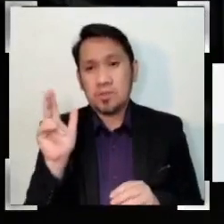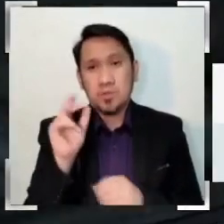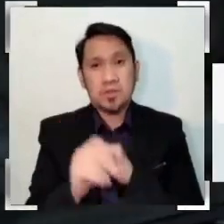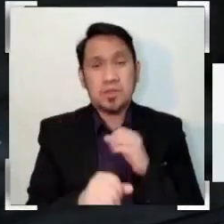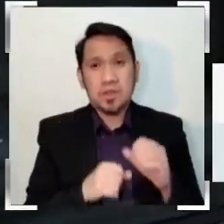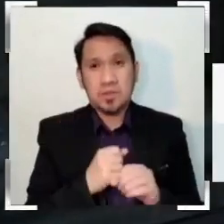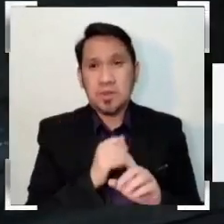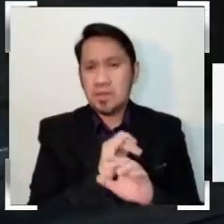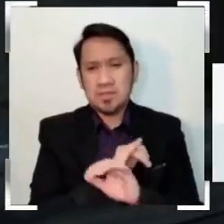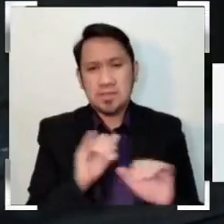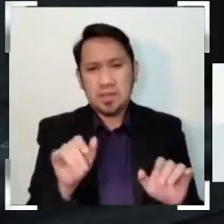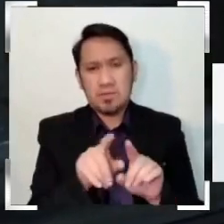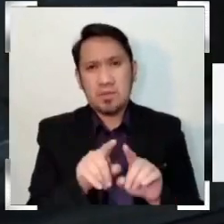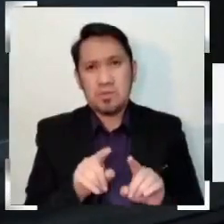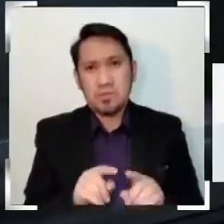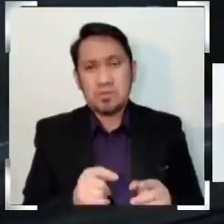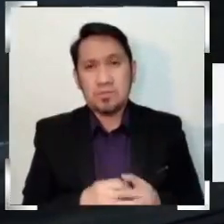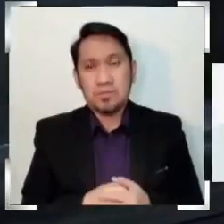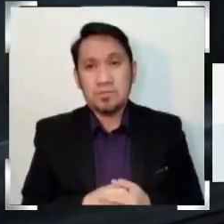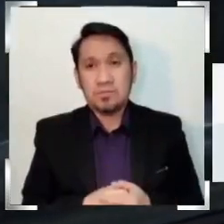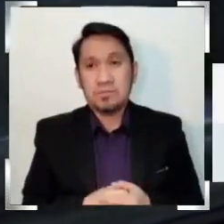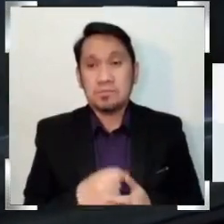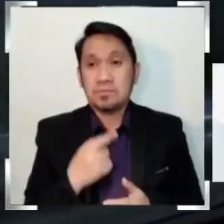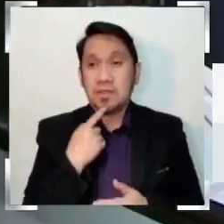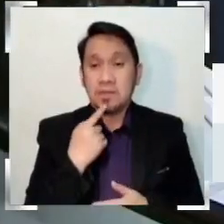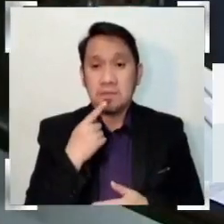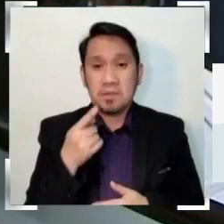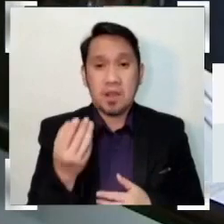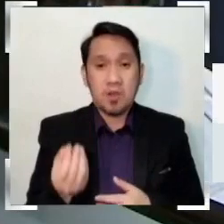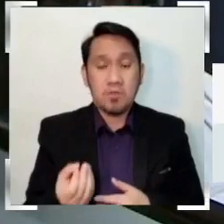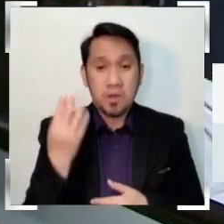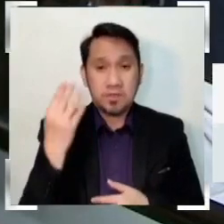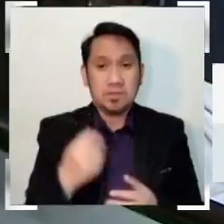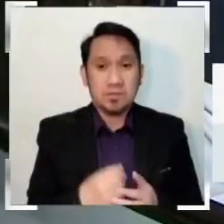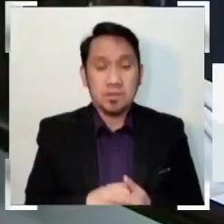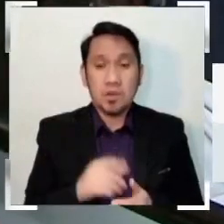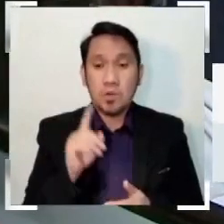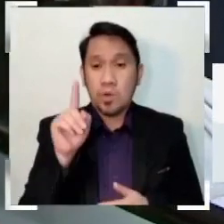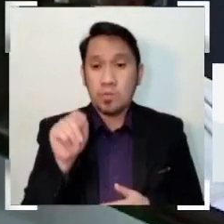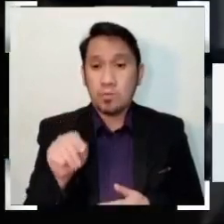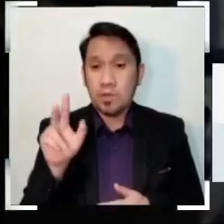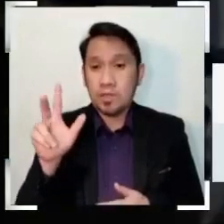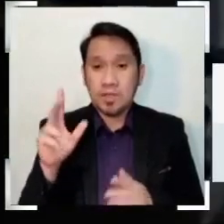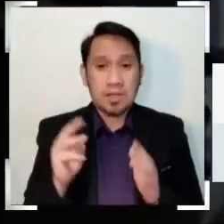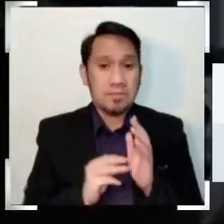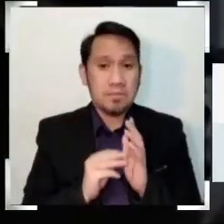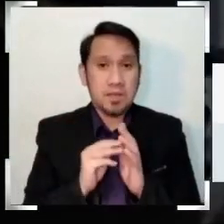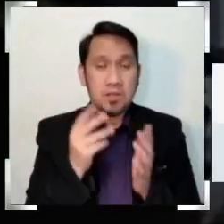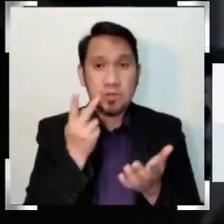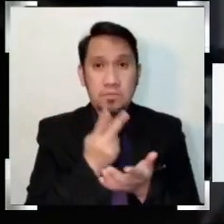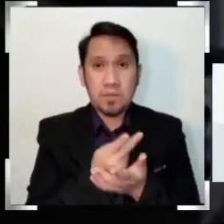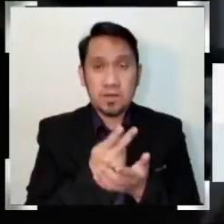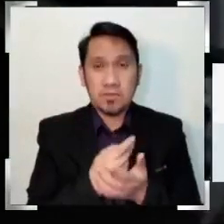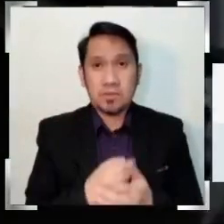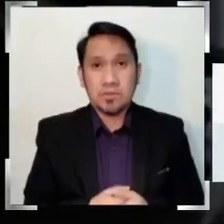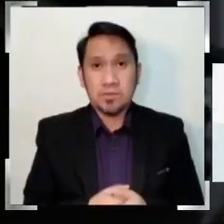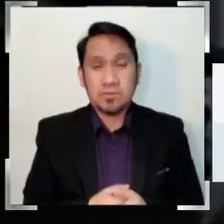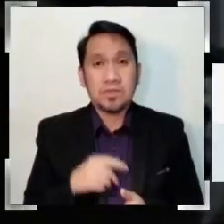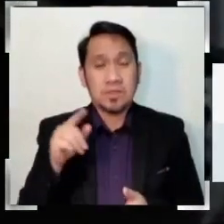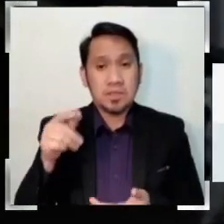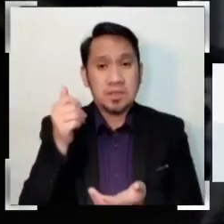po yan. Ayon sa ACTONA, nagkakahalaga lamang ito ng 1.3 million pesos. Pasado na po sa